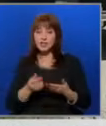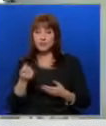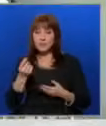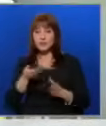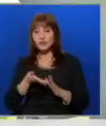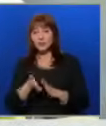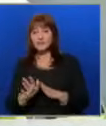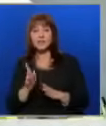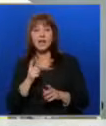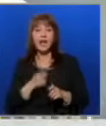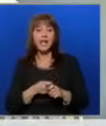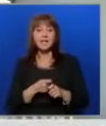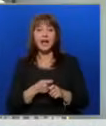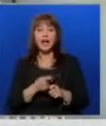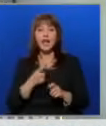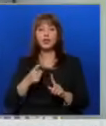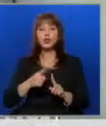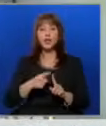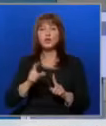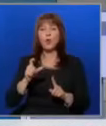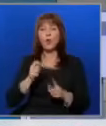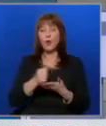и за създаване на токсикология.